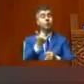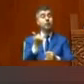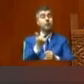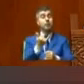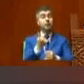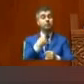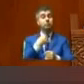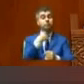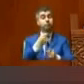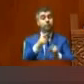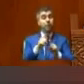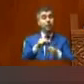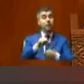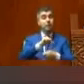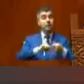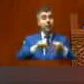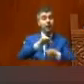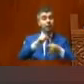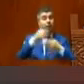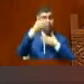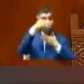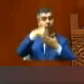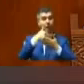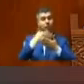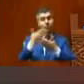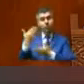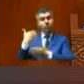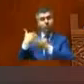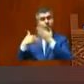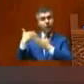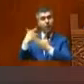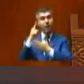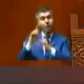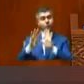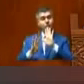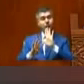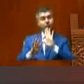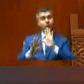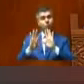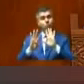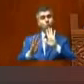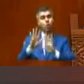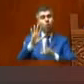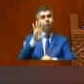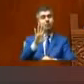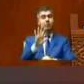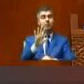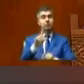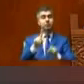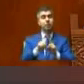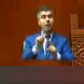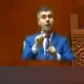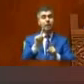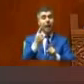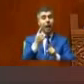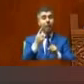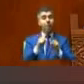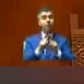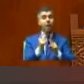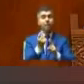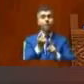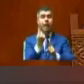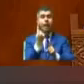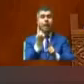اللي مر بها نظام الصرف في بلادنا منذ الاستقلال؟ في 1959 إحداث الدرهم ليحل محل الفرنك